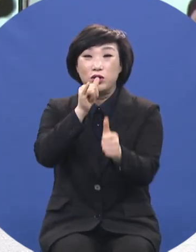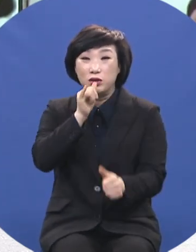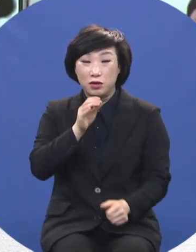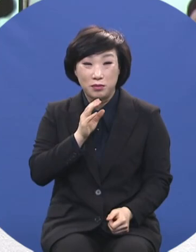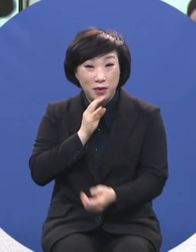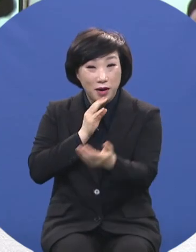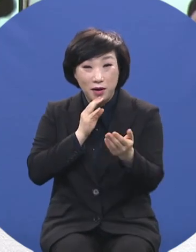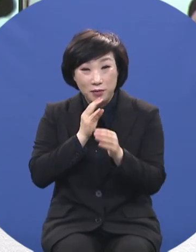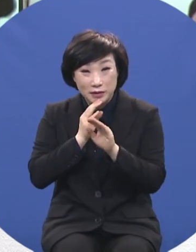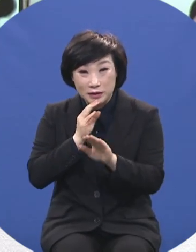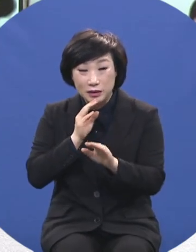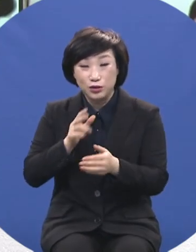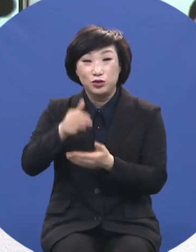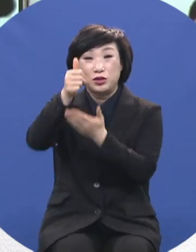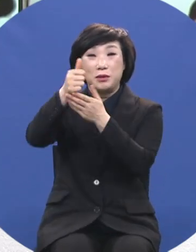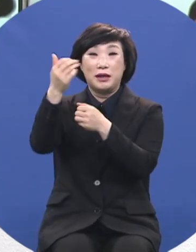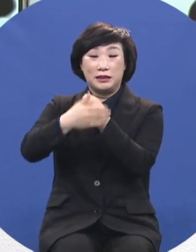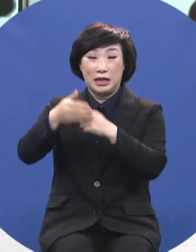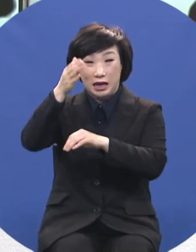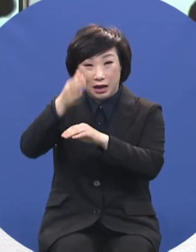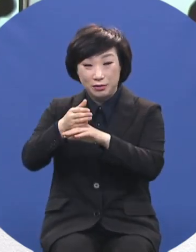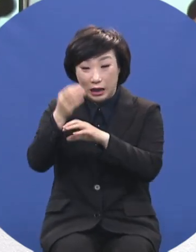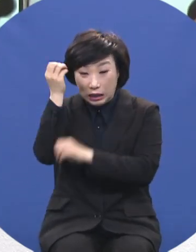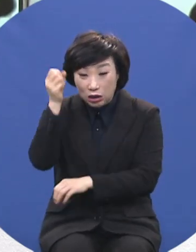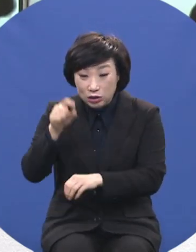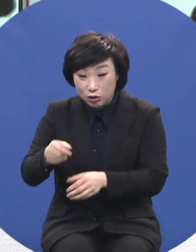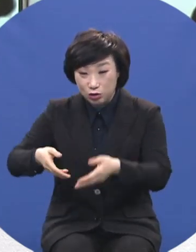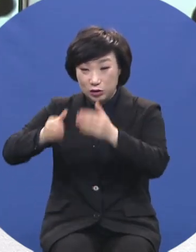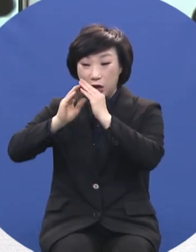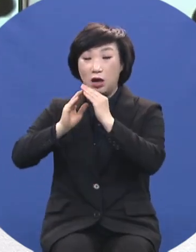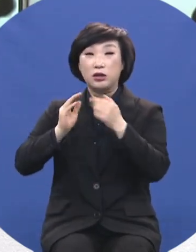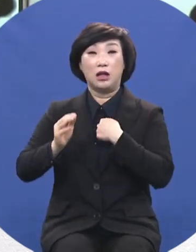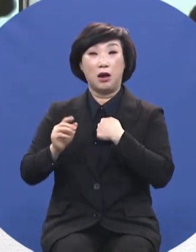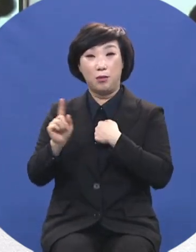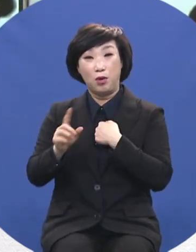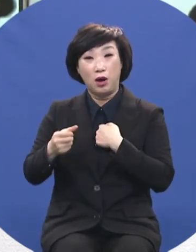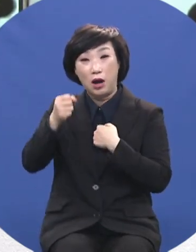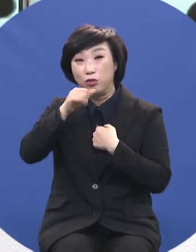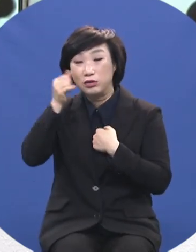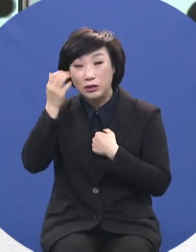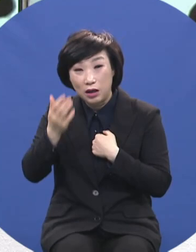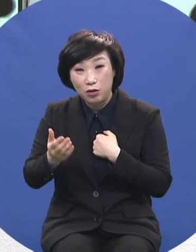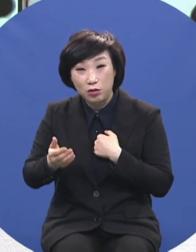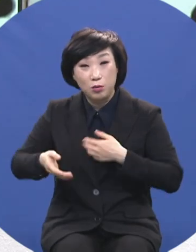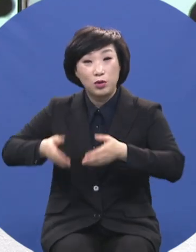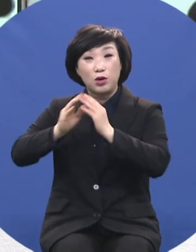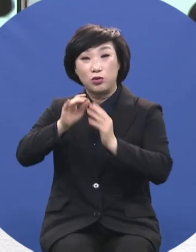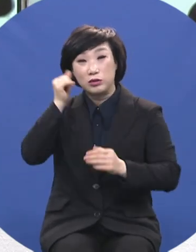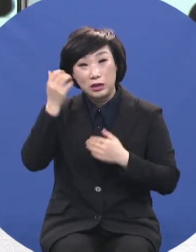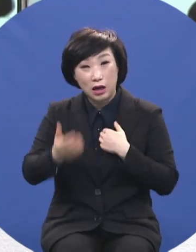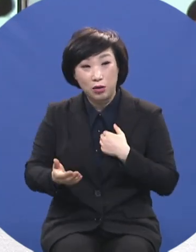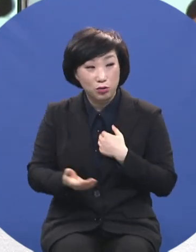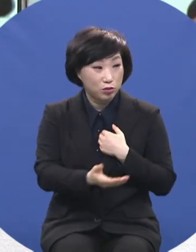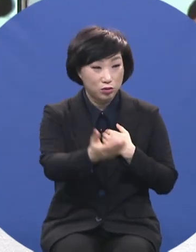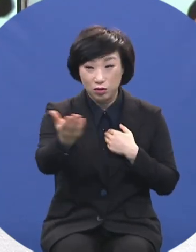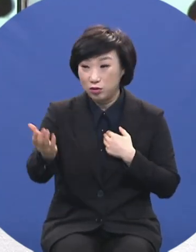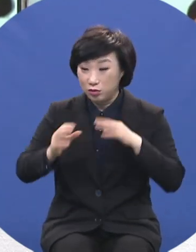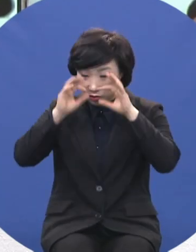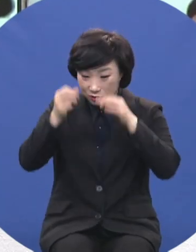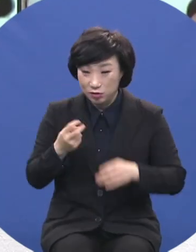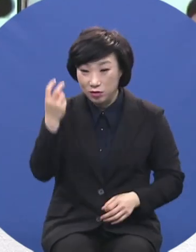이 은혜의 감사의 토에 나는 무슨 집을 지었냐고 말이야. 모르고 있느냐 말이야. 여러분들이.